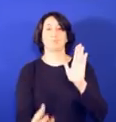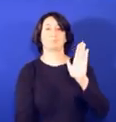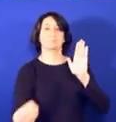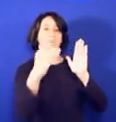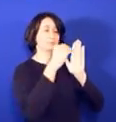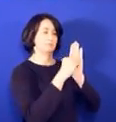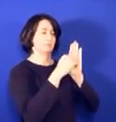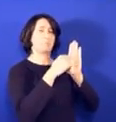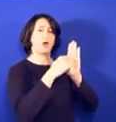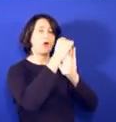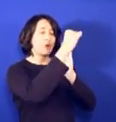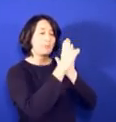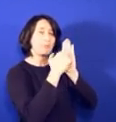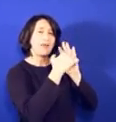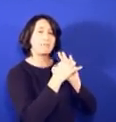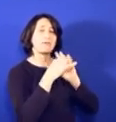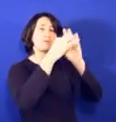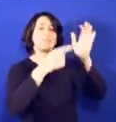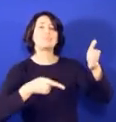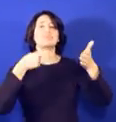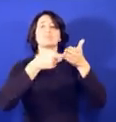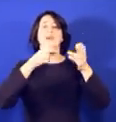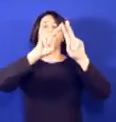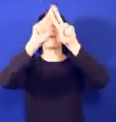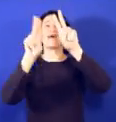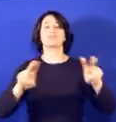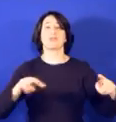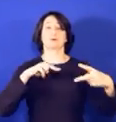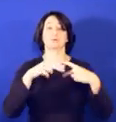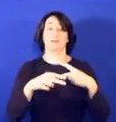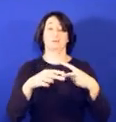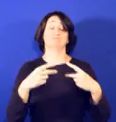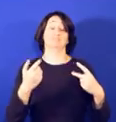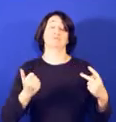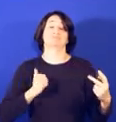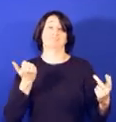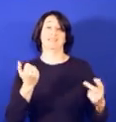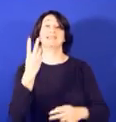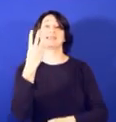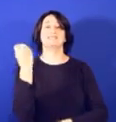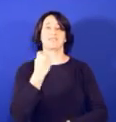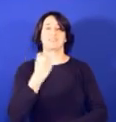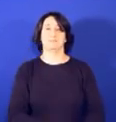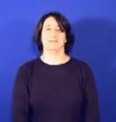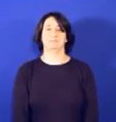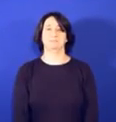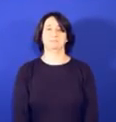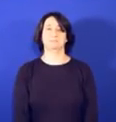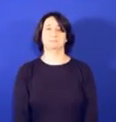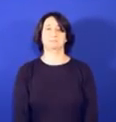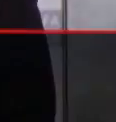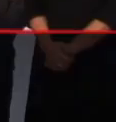Bizkaiko aldun nagusiak aldundiak euskararekiko duen konpromisoa nabarmendu du eta adierazi du sari hauek aldundiak